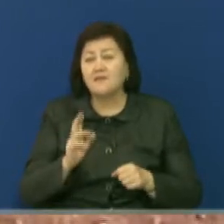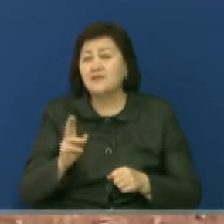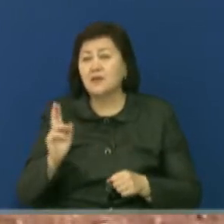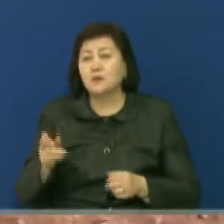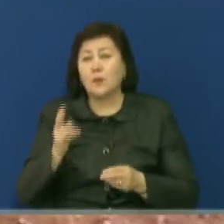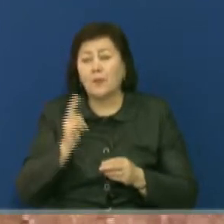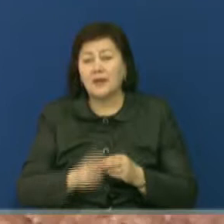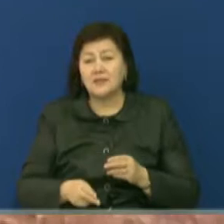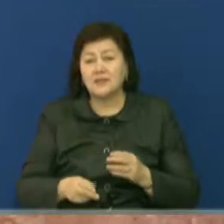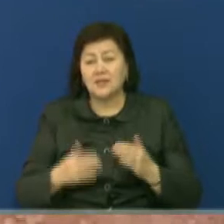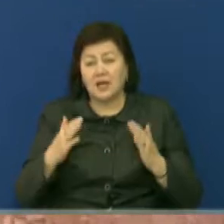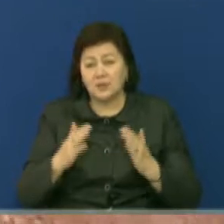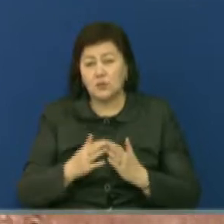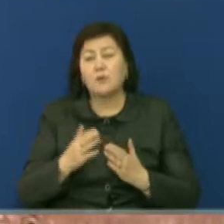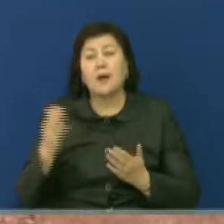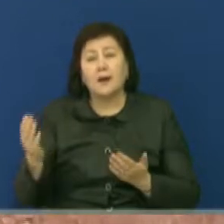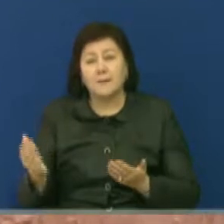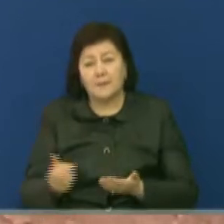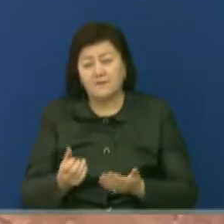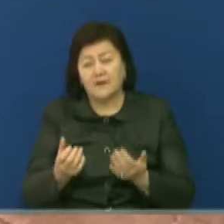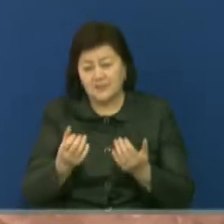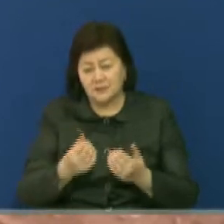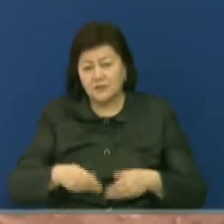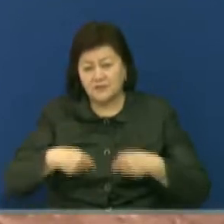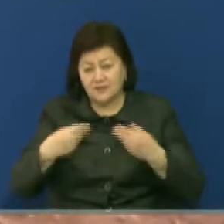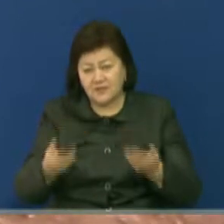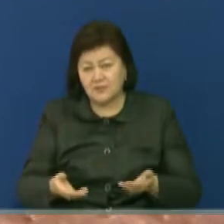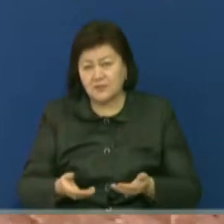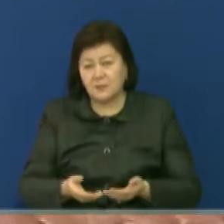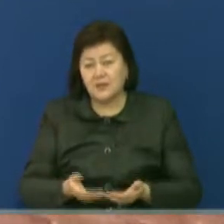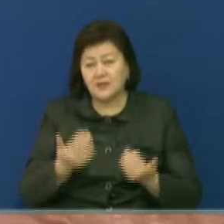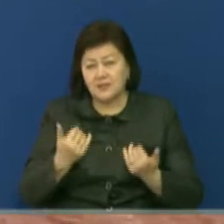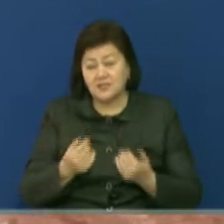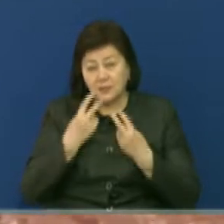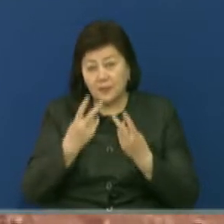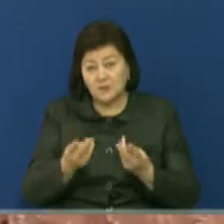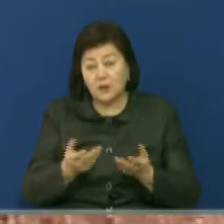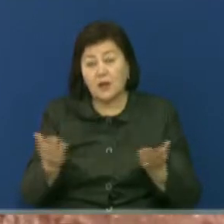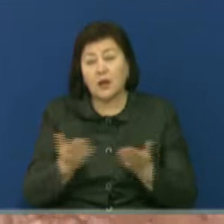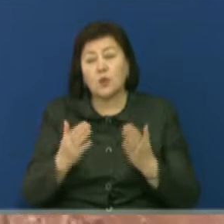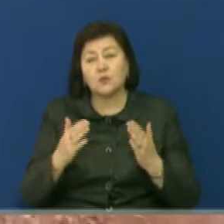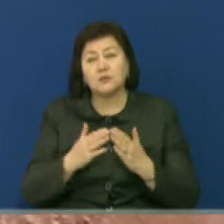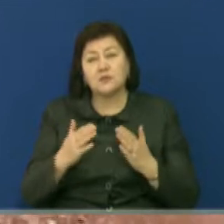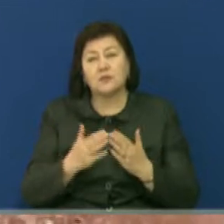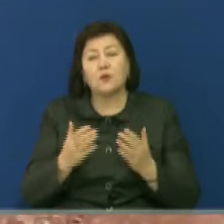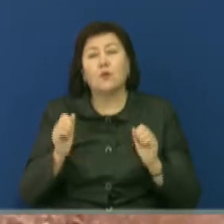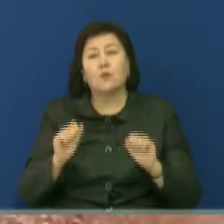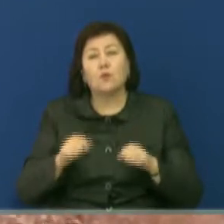жилье, получат его. Мы сделаем... Сейчас мы посмотрим, какой из домов здесь